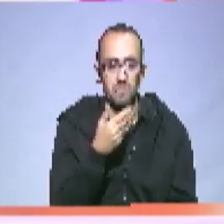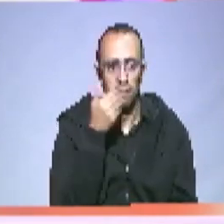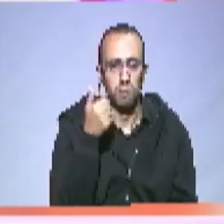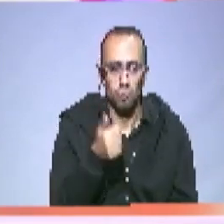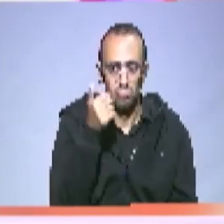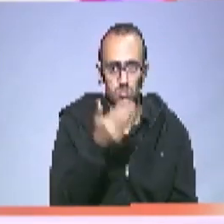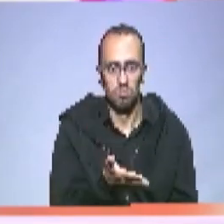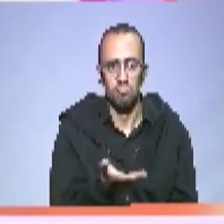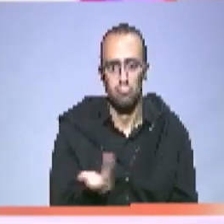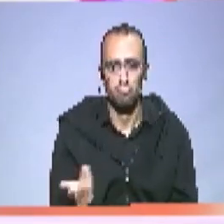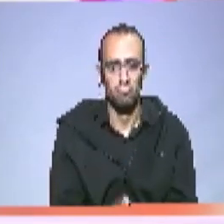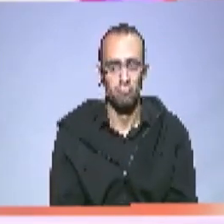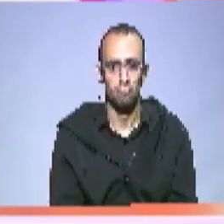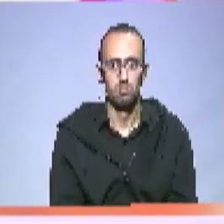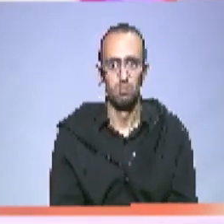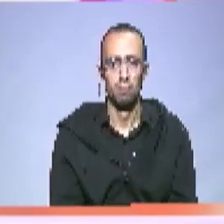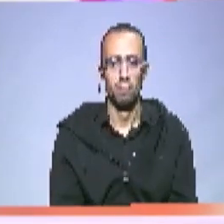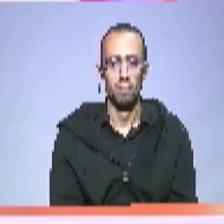بالظبط.